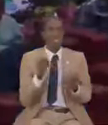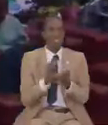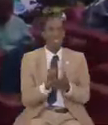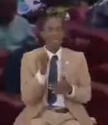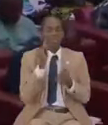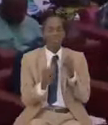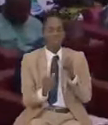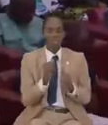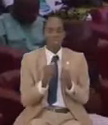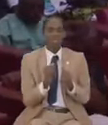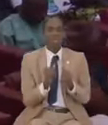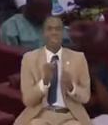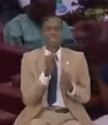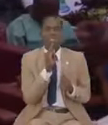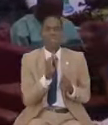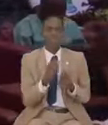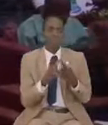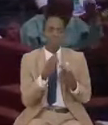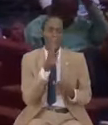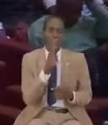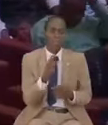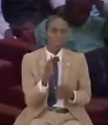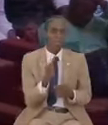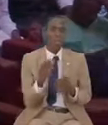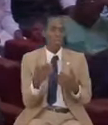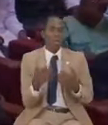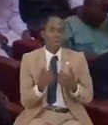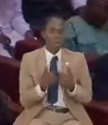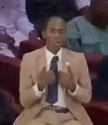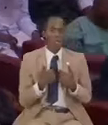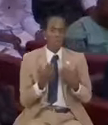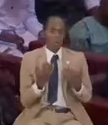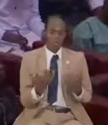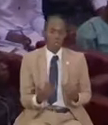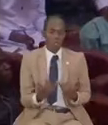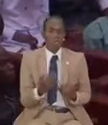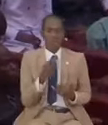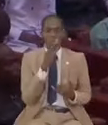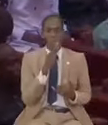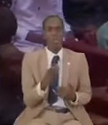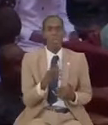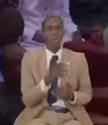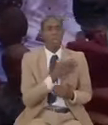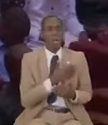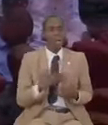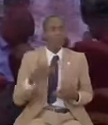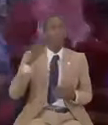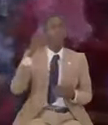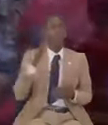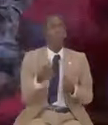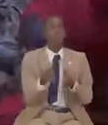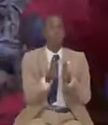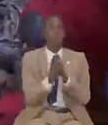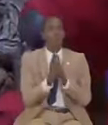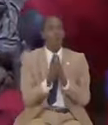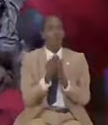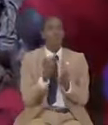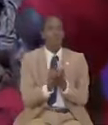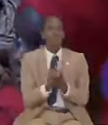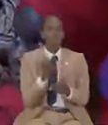déjà été et ce qui sera a déjà été et Dieu ramène ce qui est passé